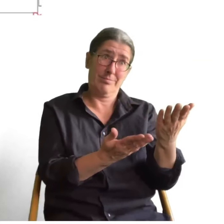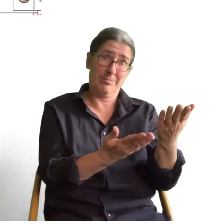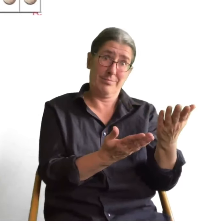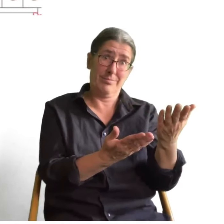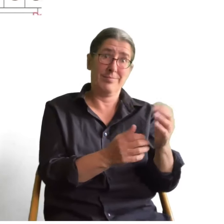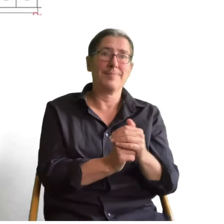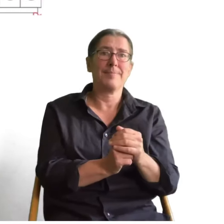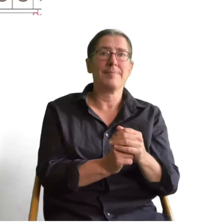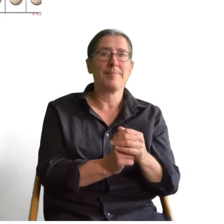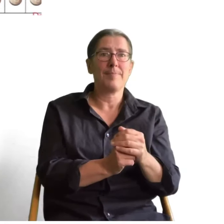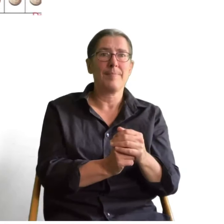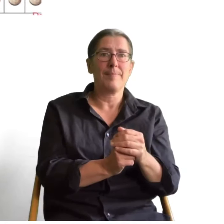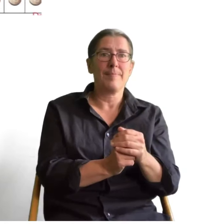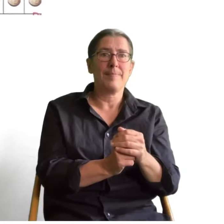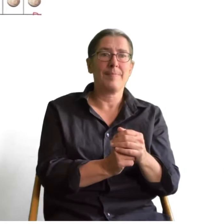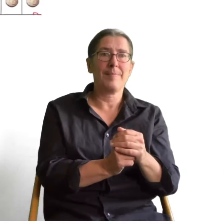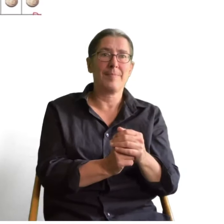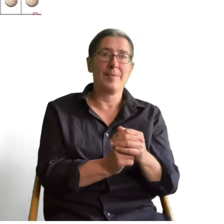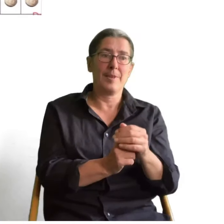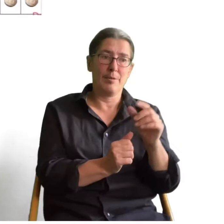das würde so aussehen, dass ich den Euro wieder